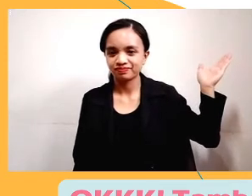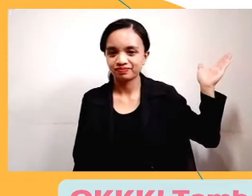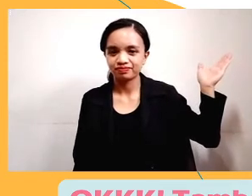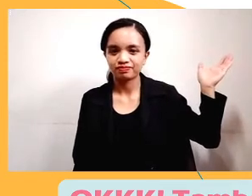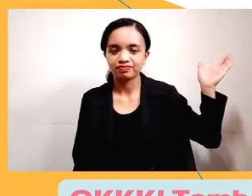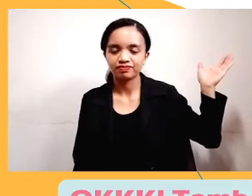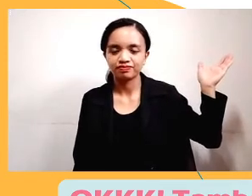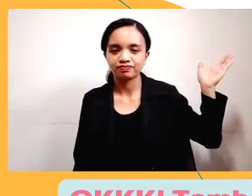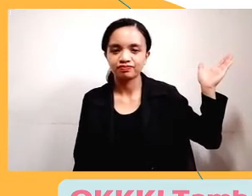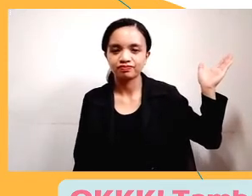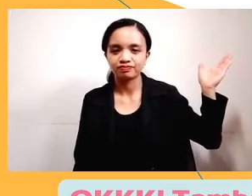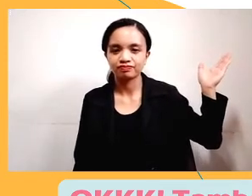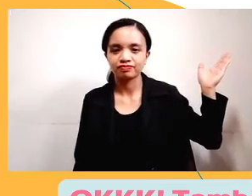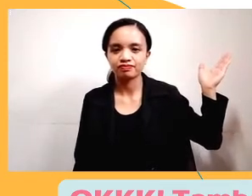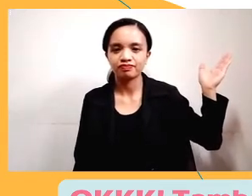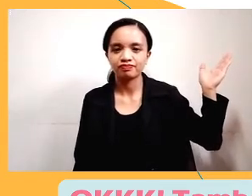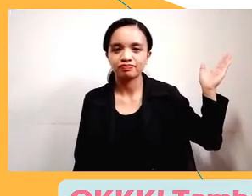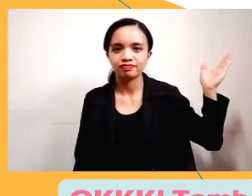one.